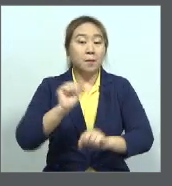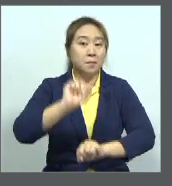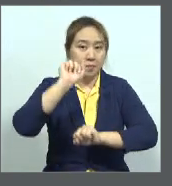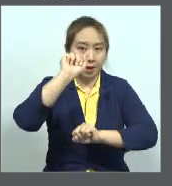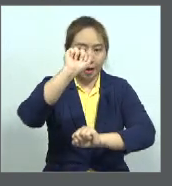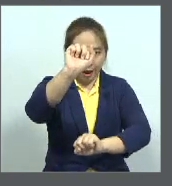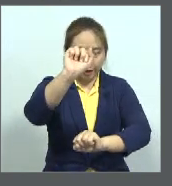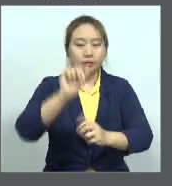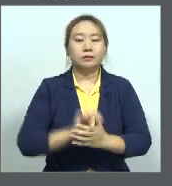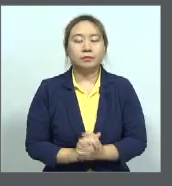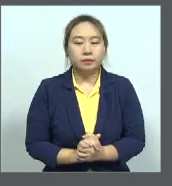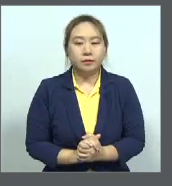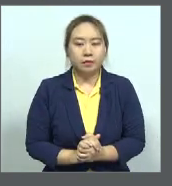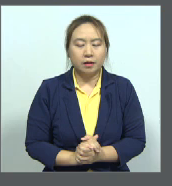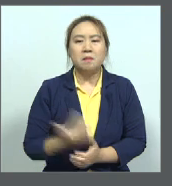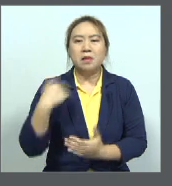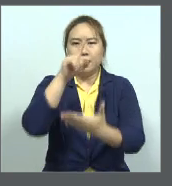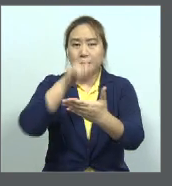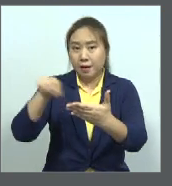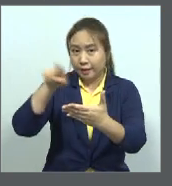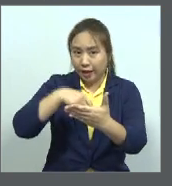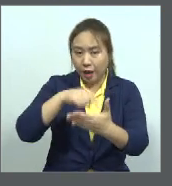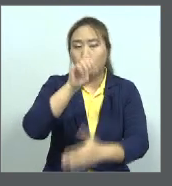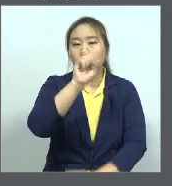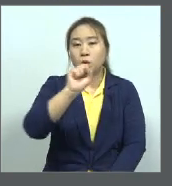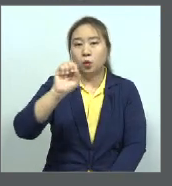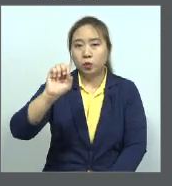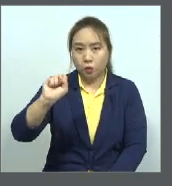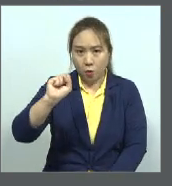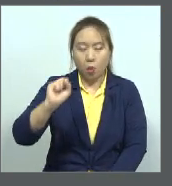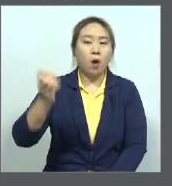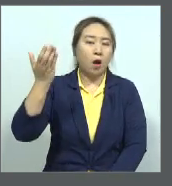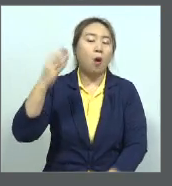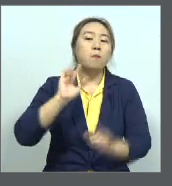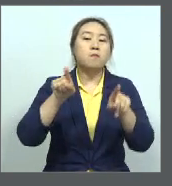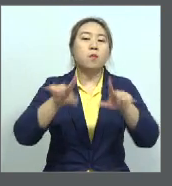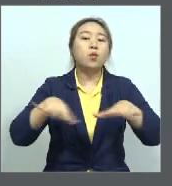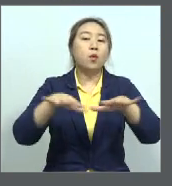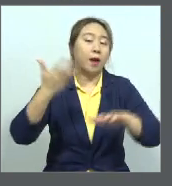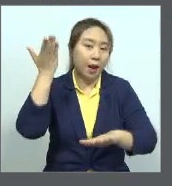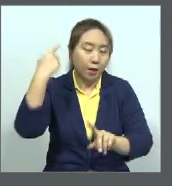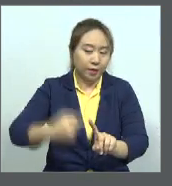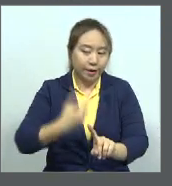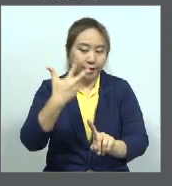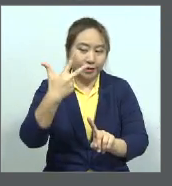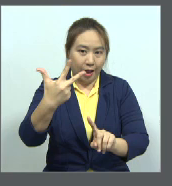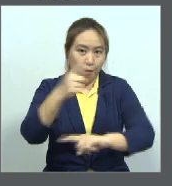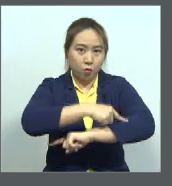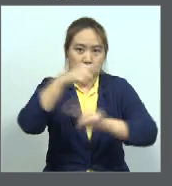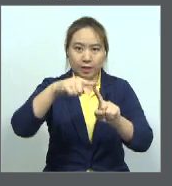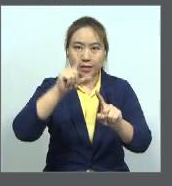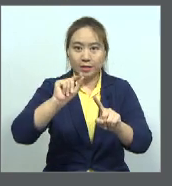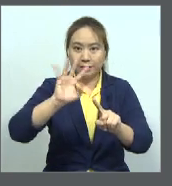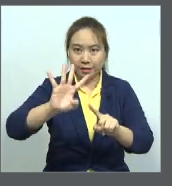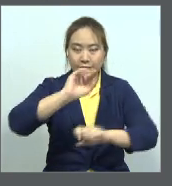ว่าโดยที่ได้มีการเลือกตั้งสมาชิกสภาผู้แทนราษฎรเป็นการทั่วไปเมื่อวันที่24มีนาคมพุ